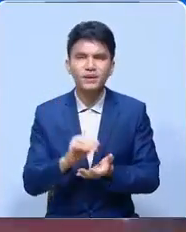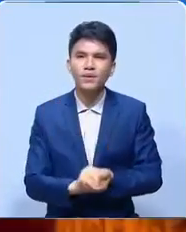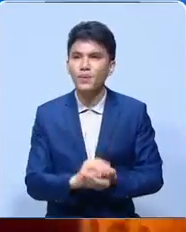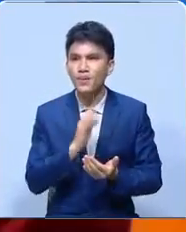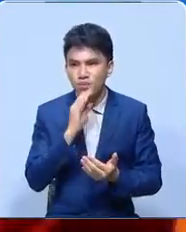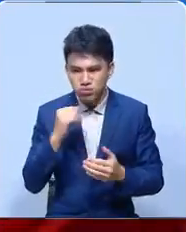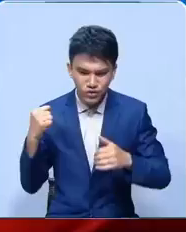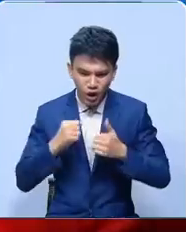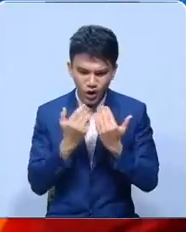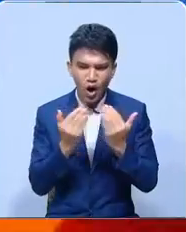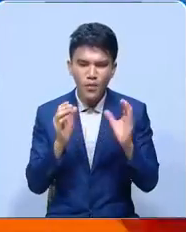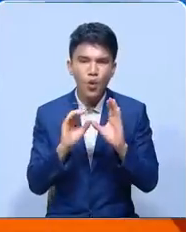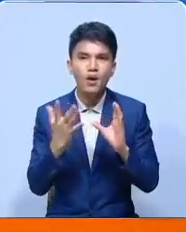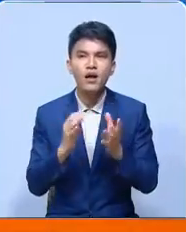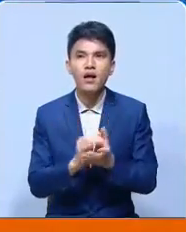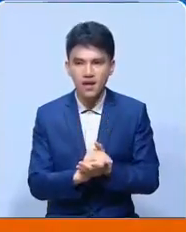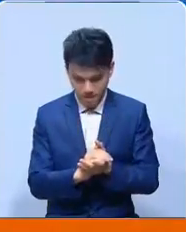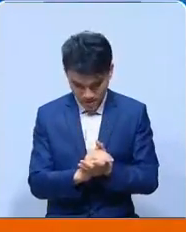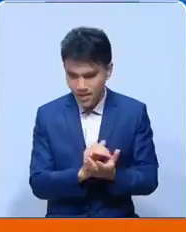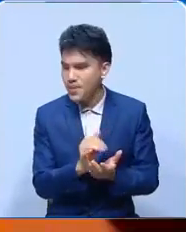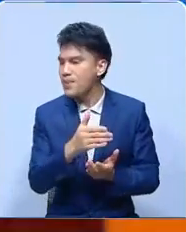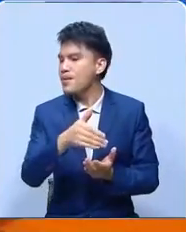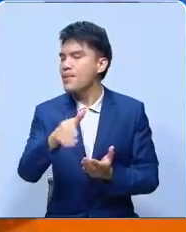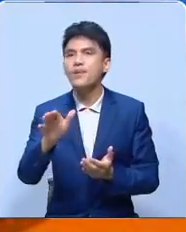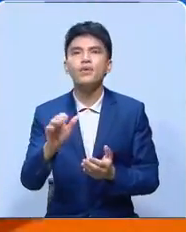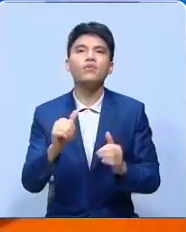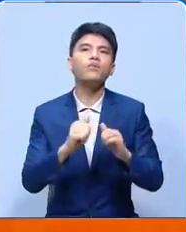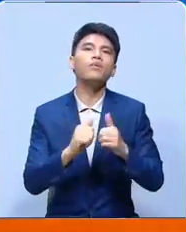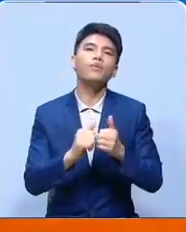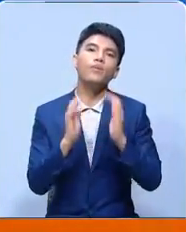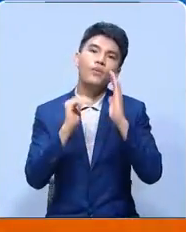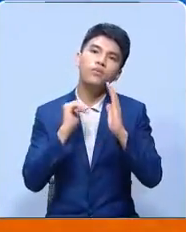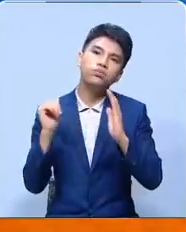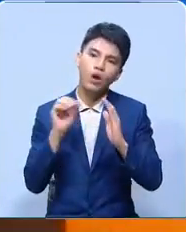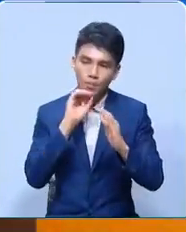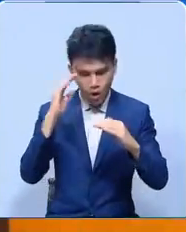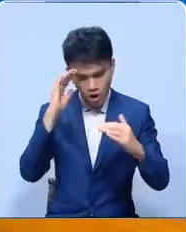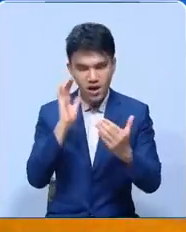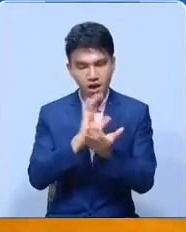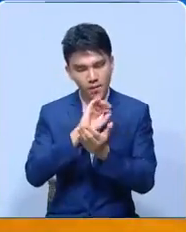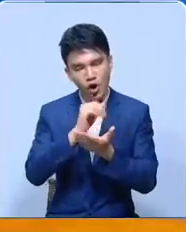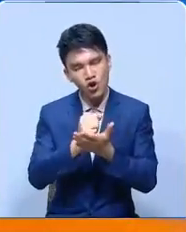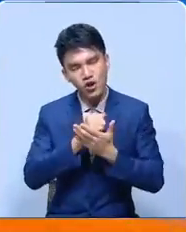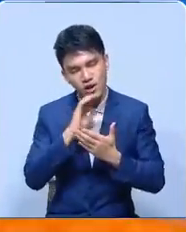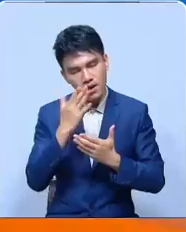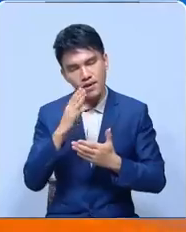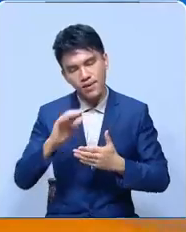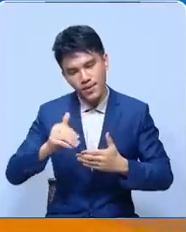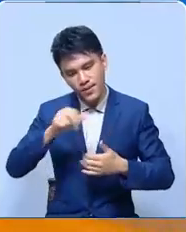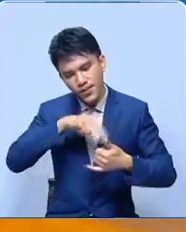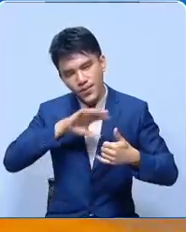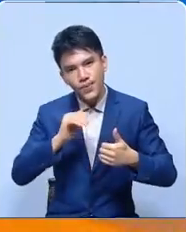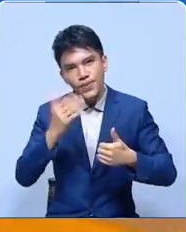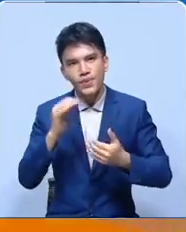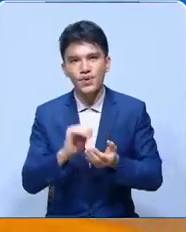ทำร้ายคนในครอบครัวนี่ก็จะออกไปทำร้ายระรานชาวบ้านบอกให้ตำรวจเลยมาช่วยหน่อยไปบำบัดก็ได้หรือ